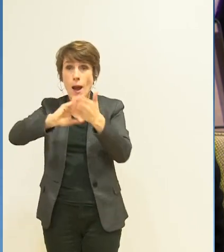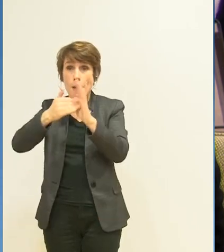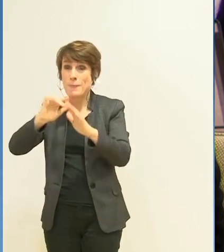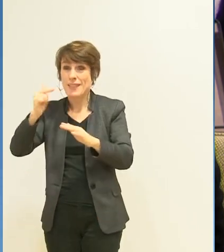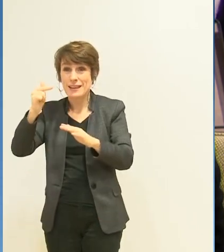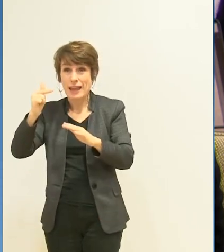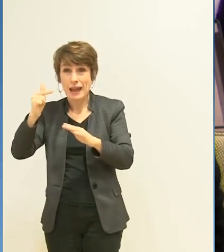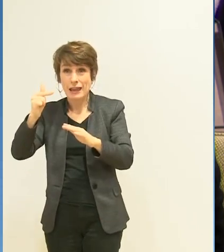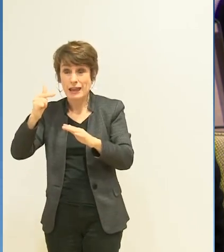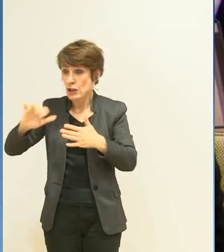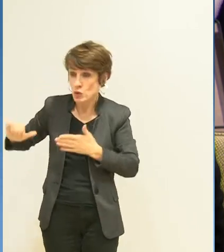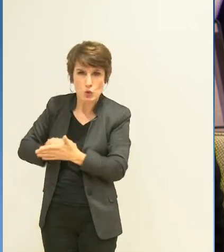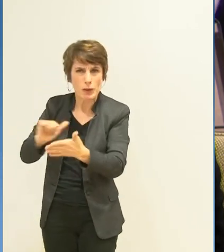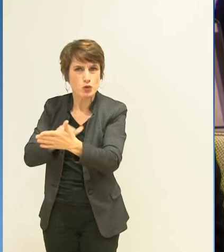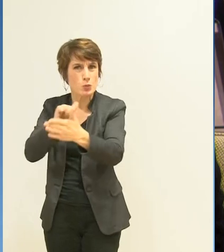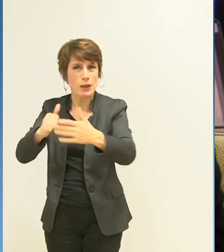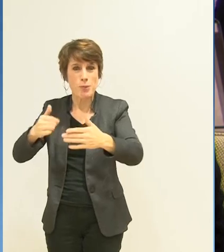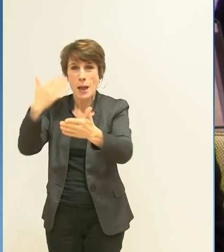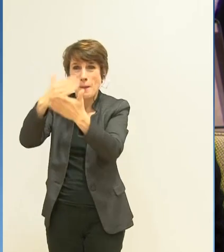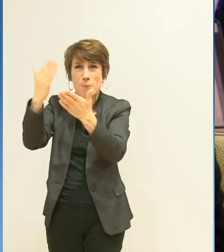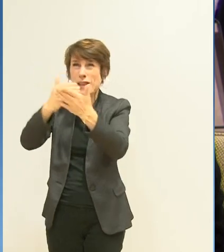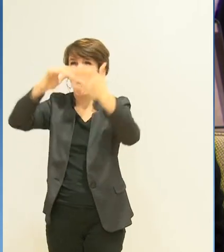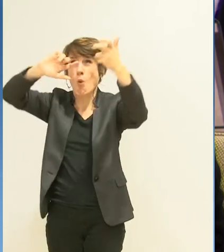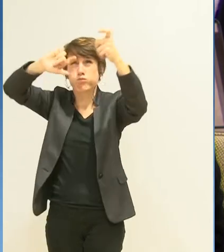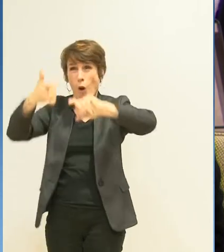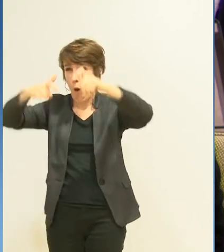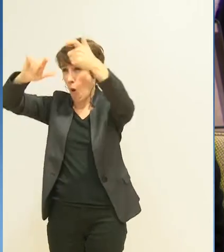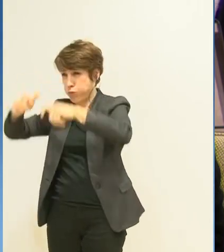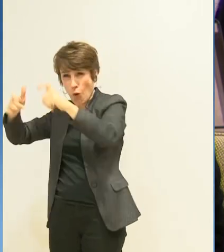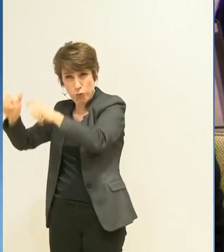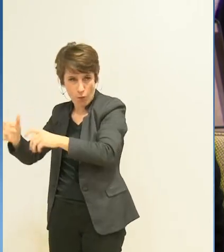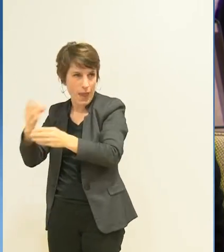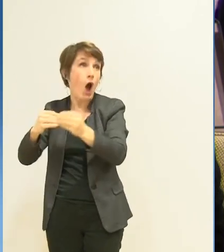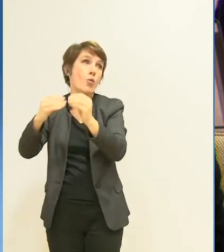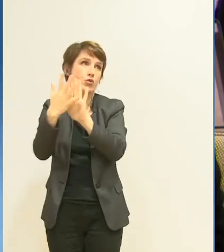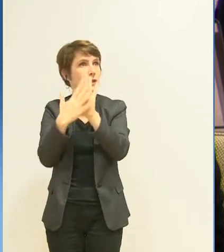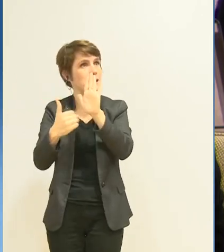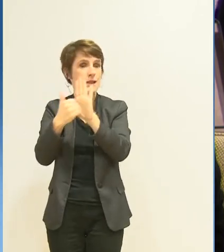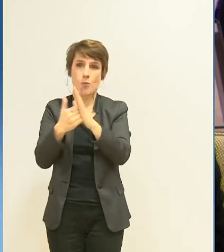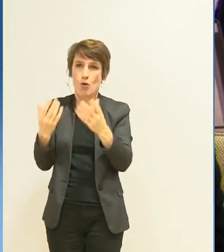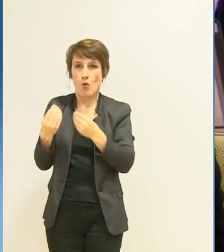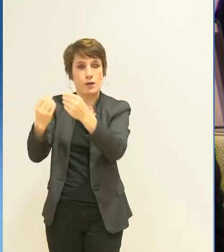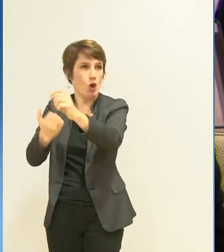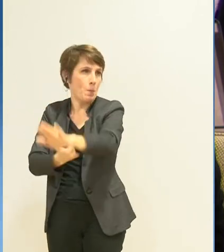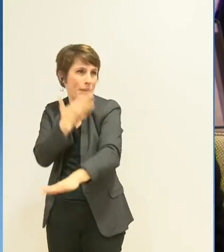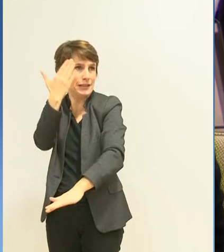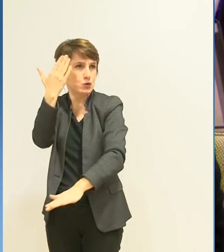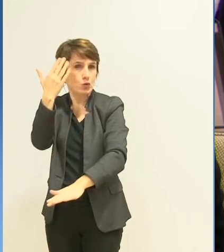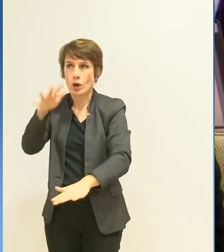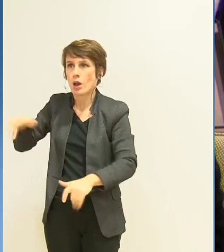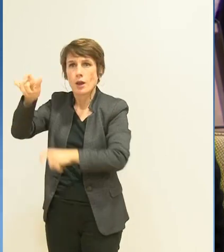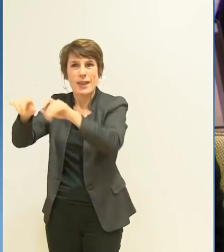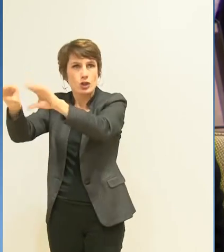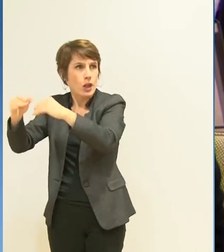tonnes de béton elle est fille j'aurai une grave blessure aux habitants à leur cadre de vie et à leur vie sociale